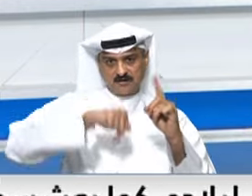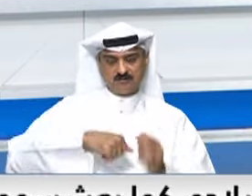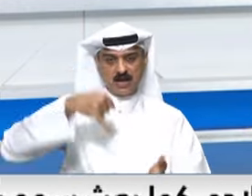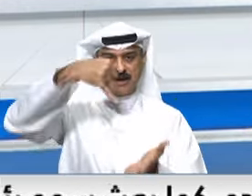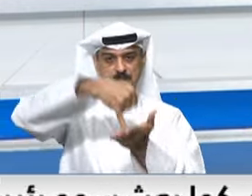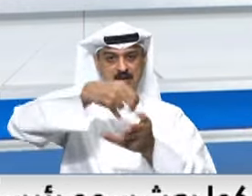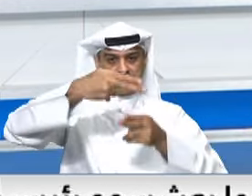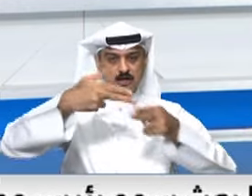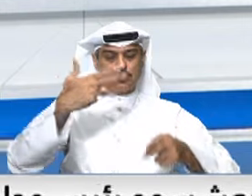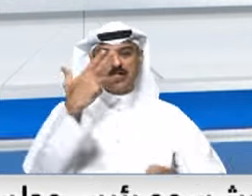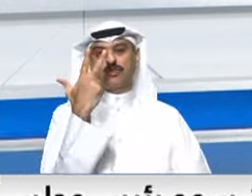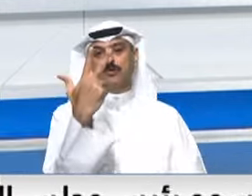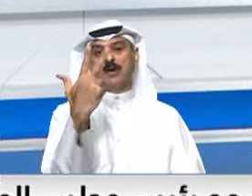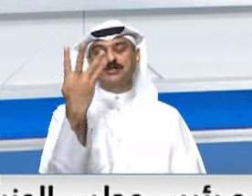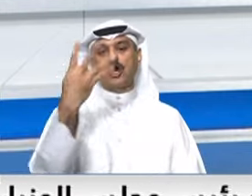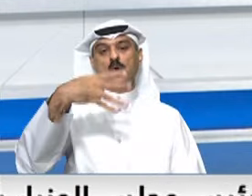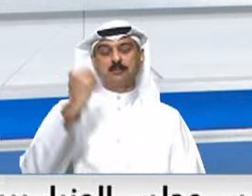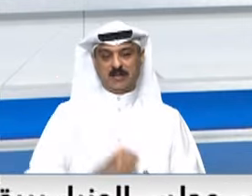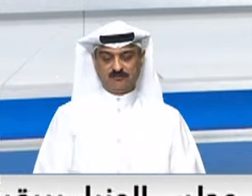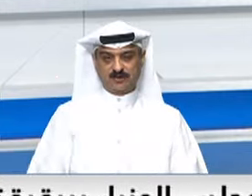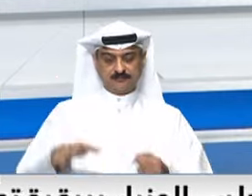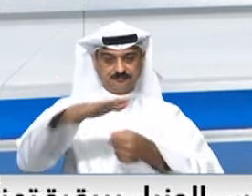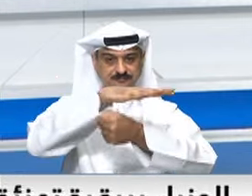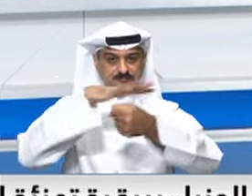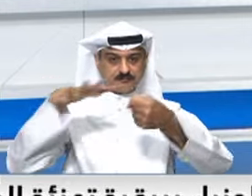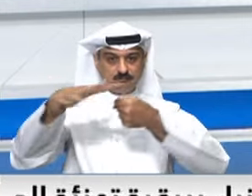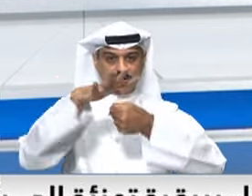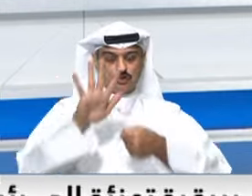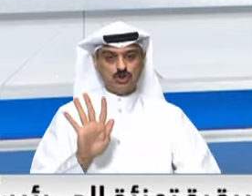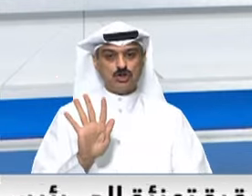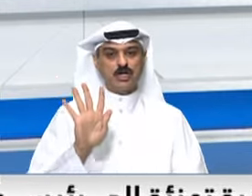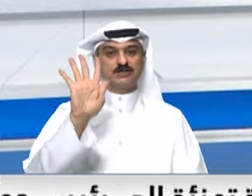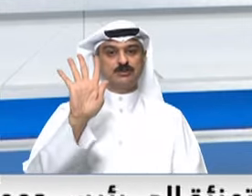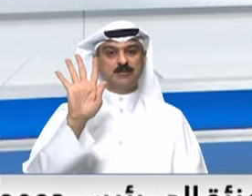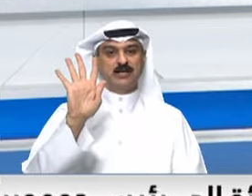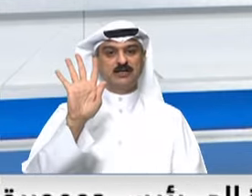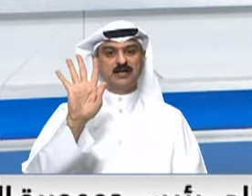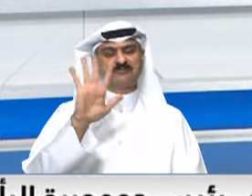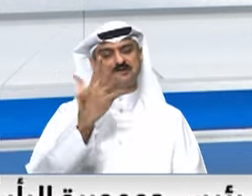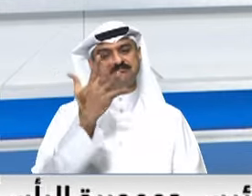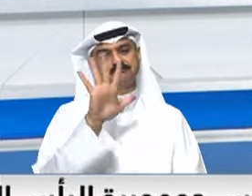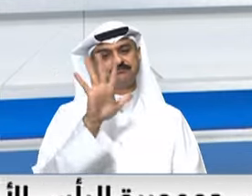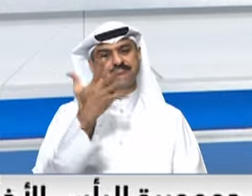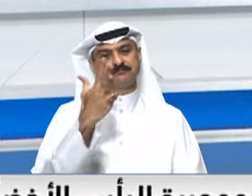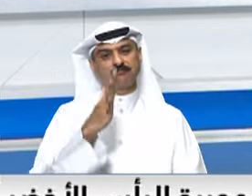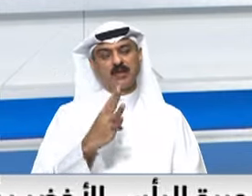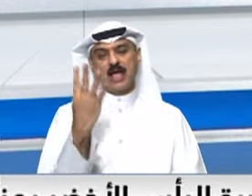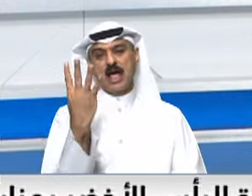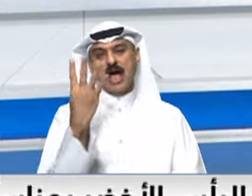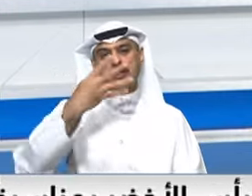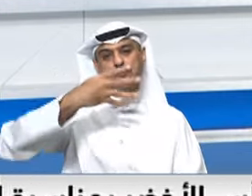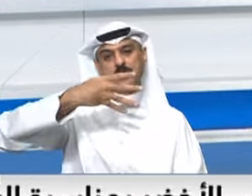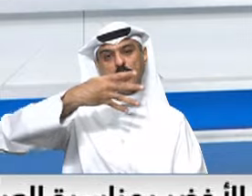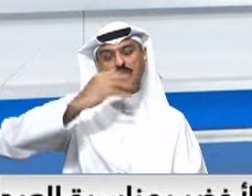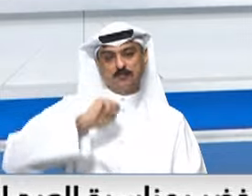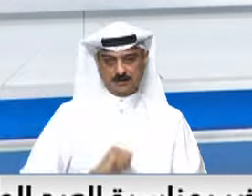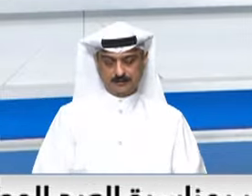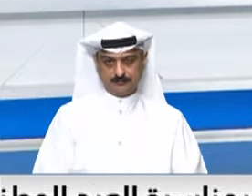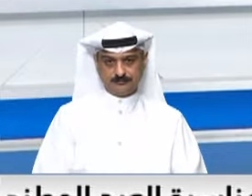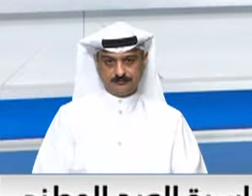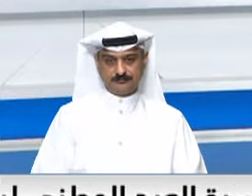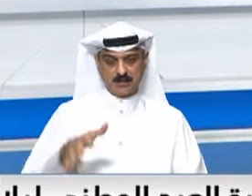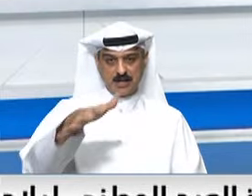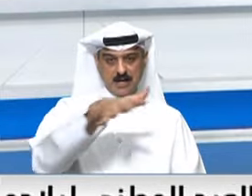الكويت 48 درجة مئوية، زرنا الشمالية وأربع وبيان وفيلتشا قد تصل إلى 44 درجة مئوية.